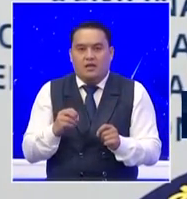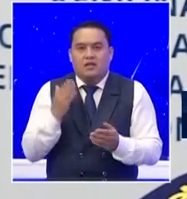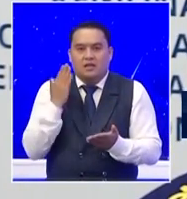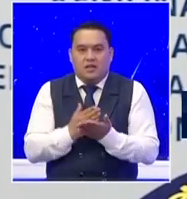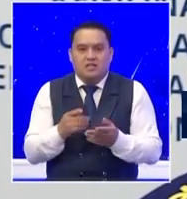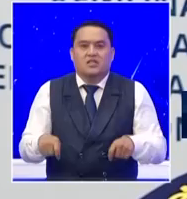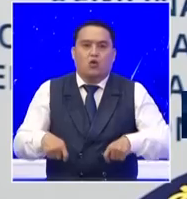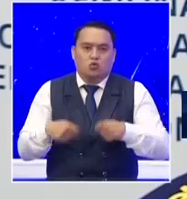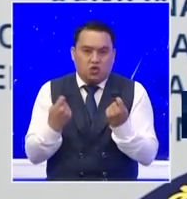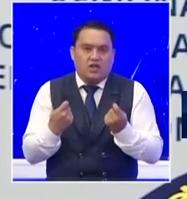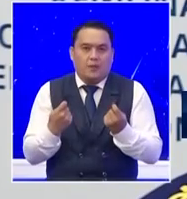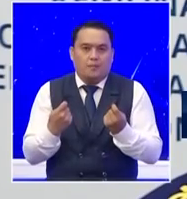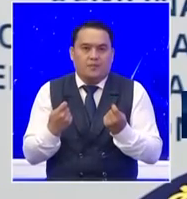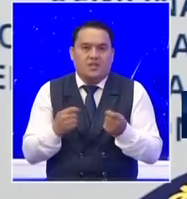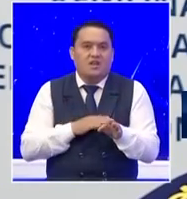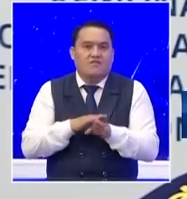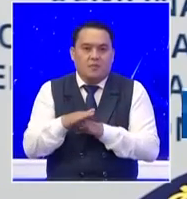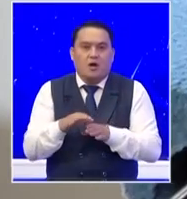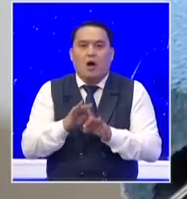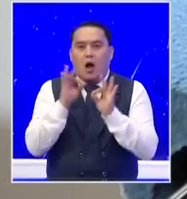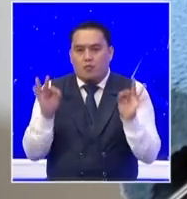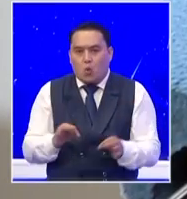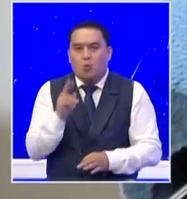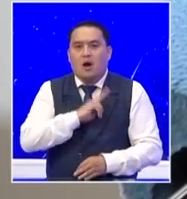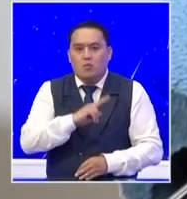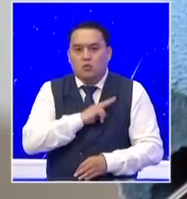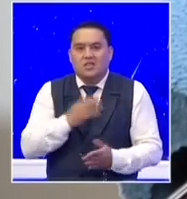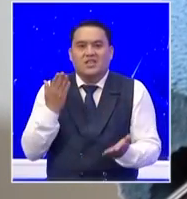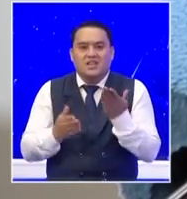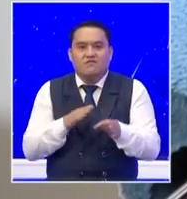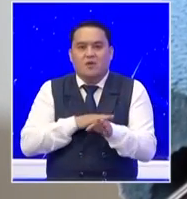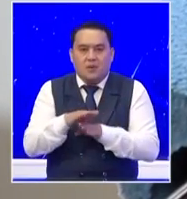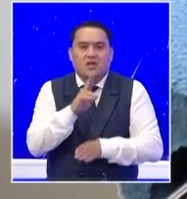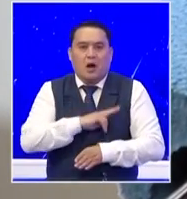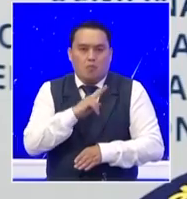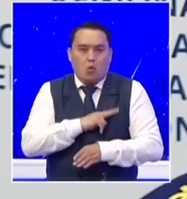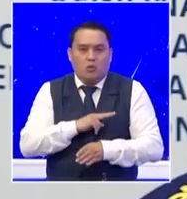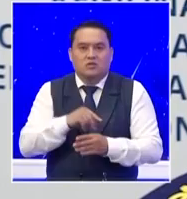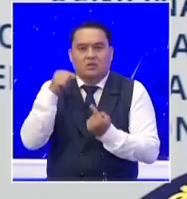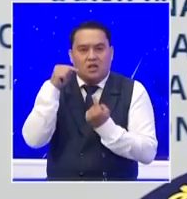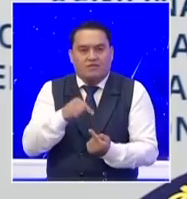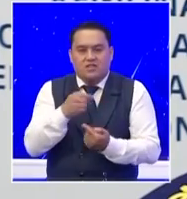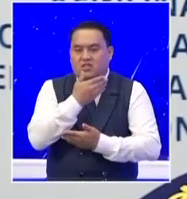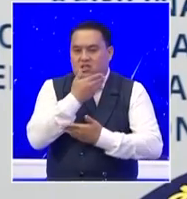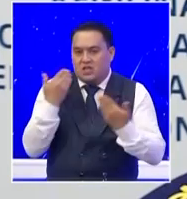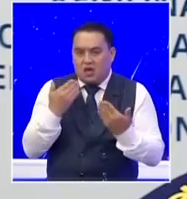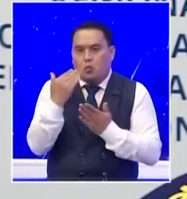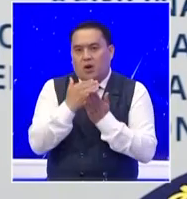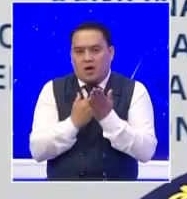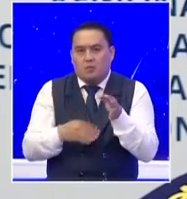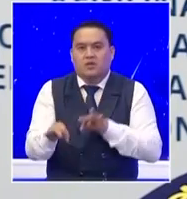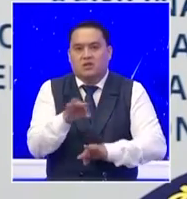встречаются нарушения такие, как невыполненные объемы работ, либо выполненные работы не соответствуют данным